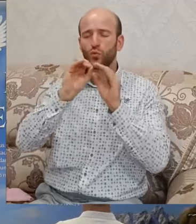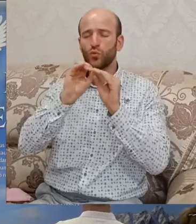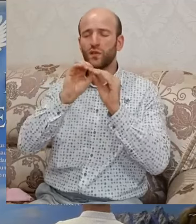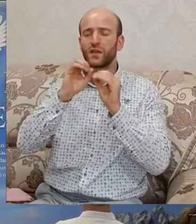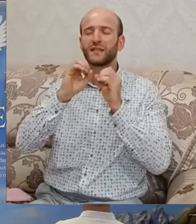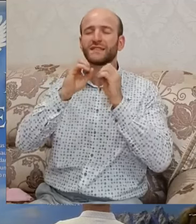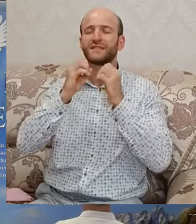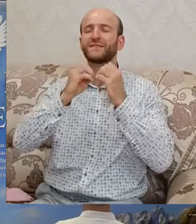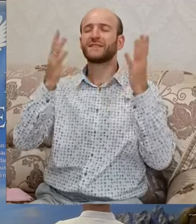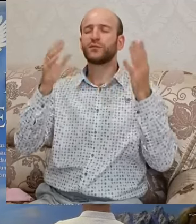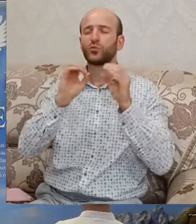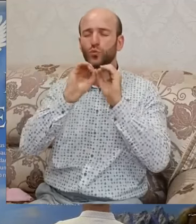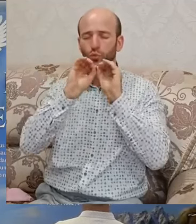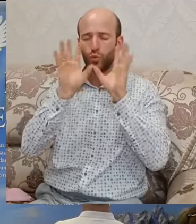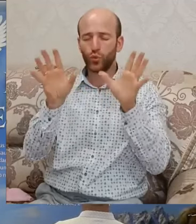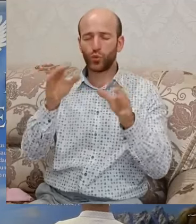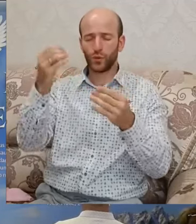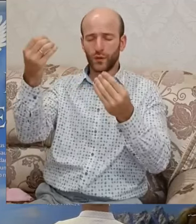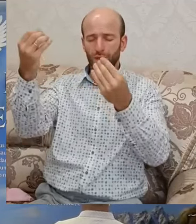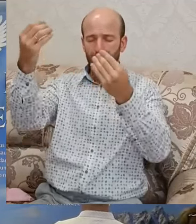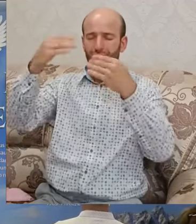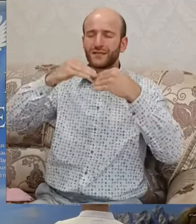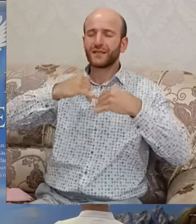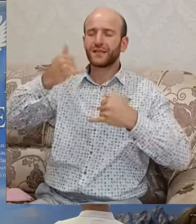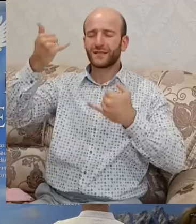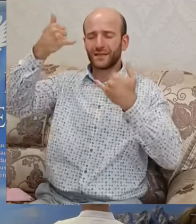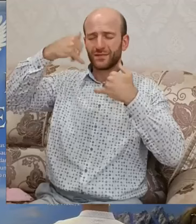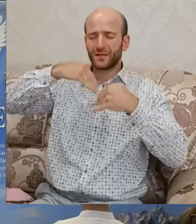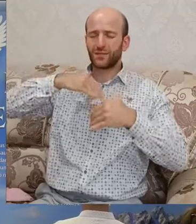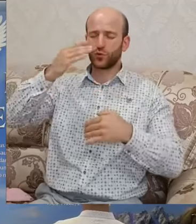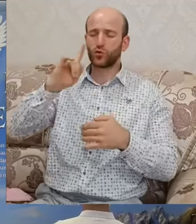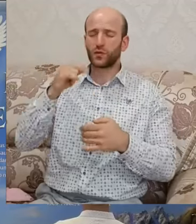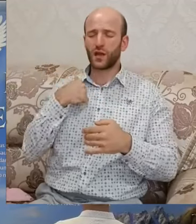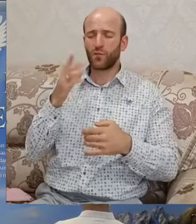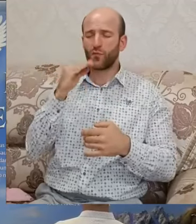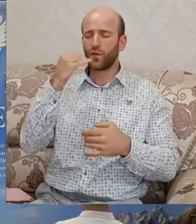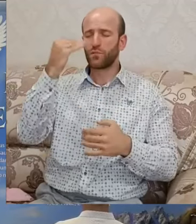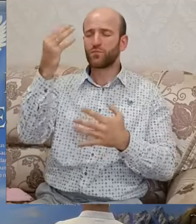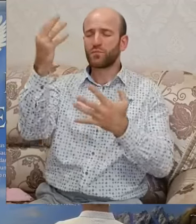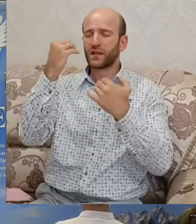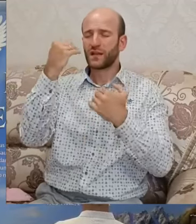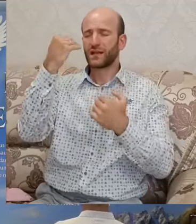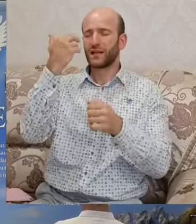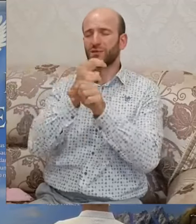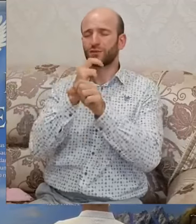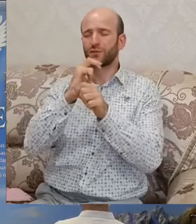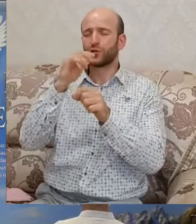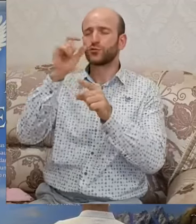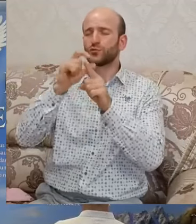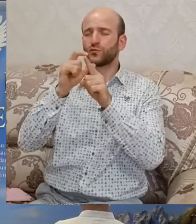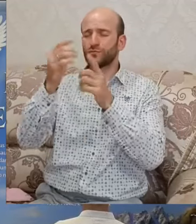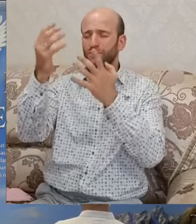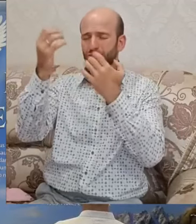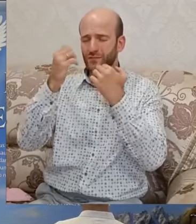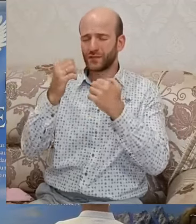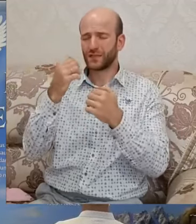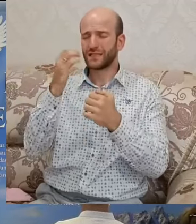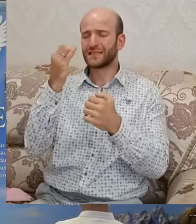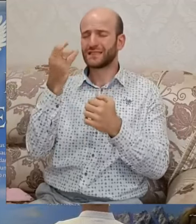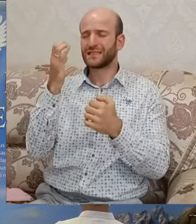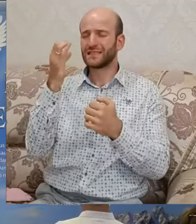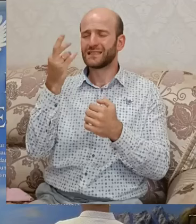помажь нас сегодня. Kad mes galėtume priimti tą žodžio sėklą. Чтоб мы могли принять то семя слова. Ir jį duotų pagal savo rūšį. И оно дало породу своему.